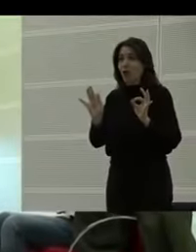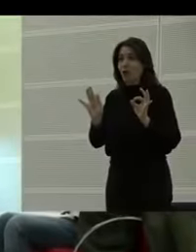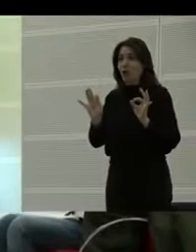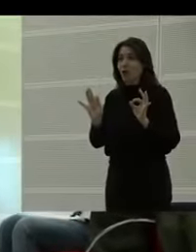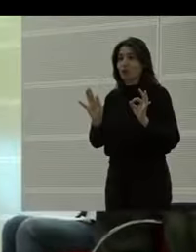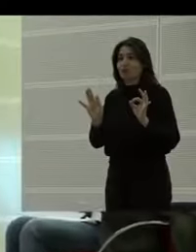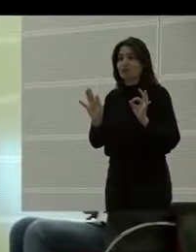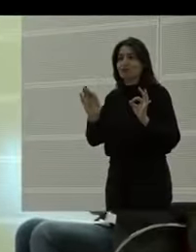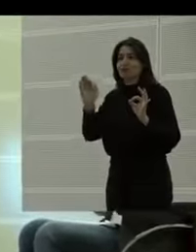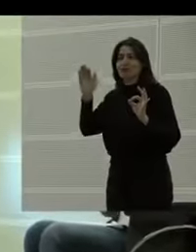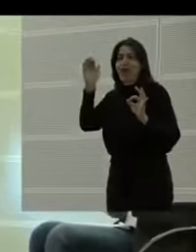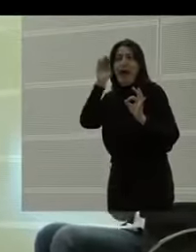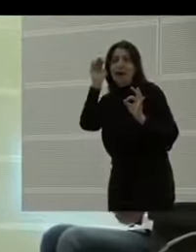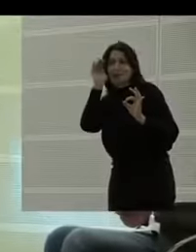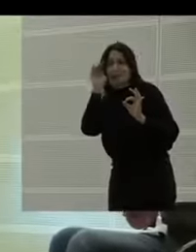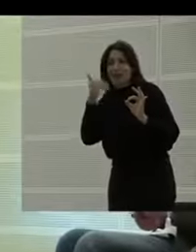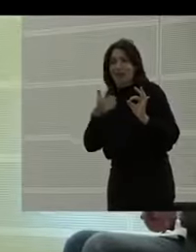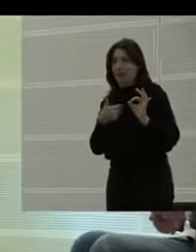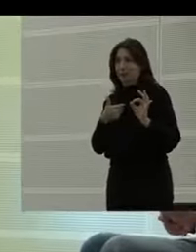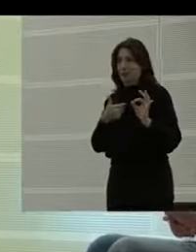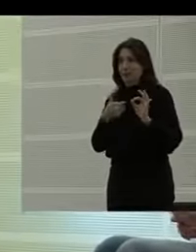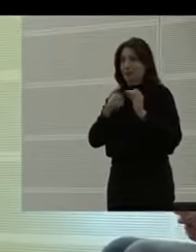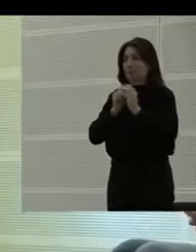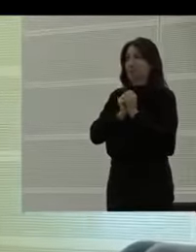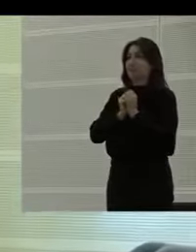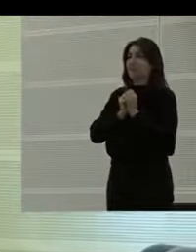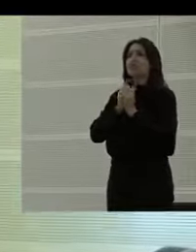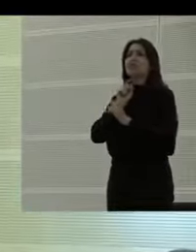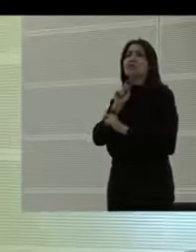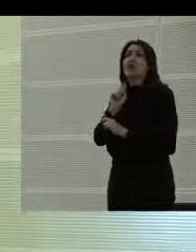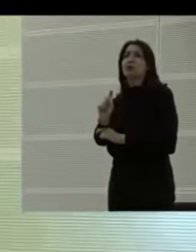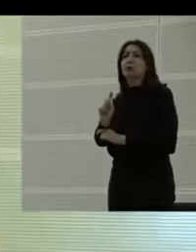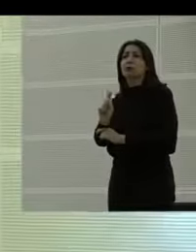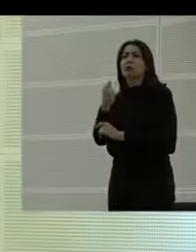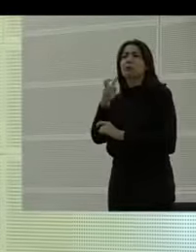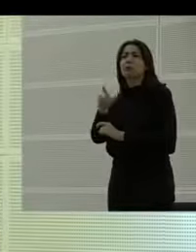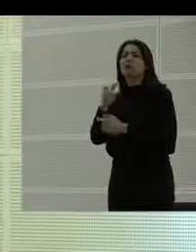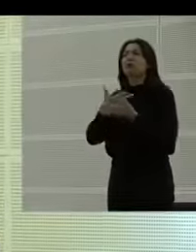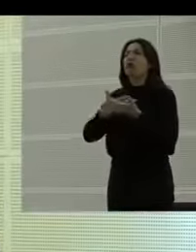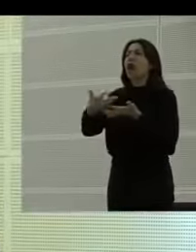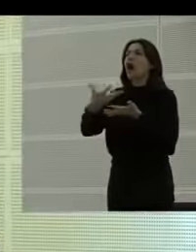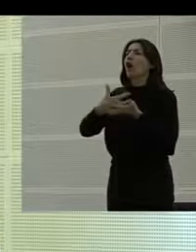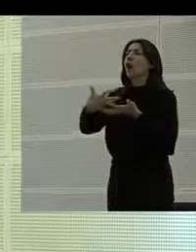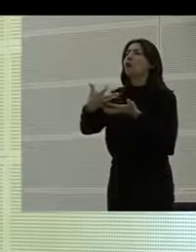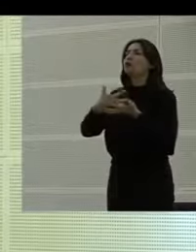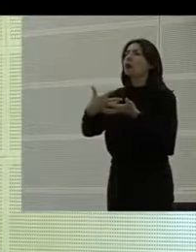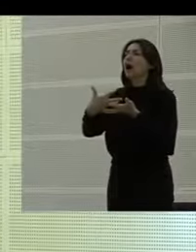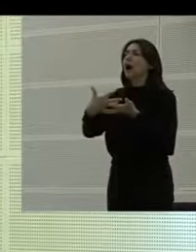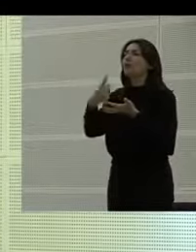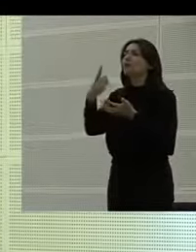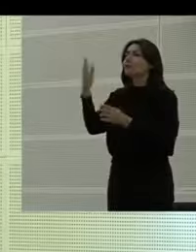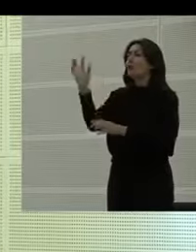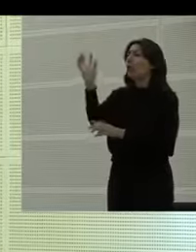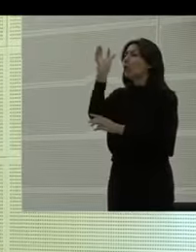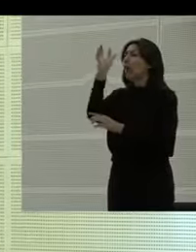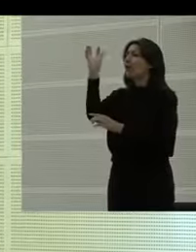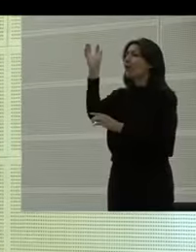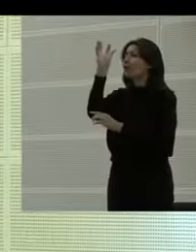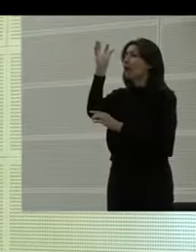ad ascoltarmi. Io sono venuta qui oggi per raccontarvi una fiaba nella